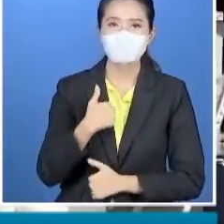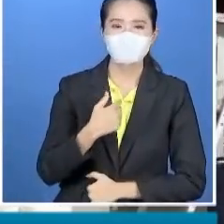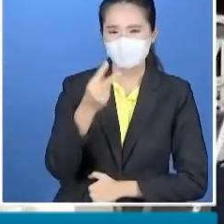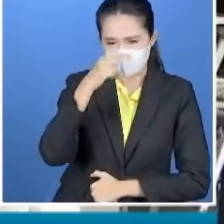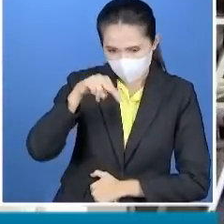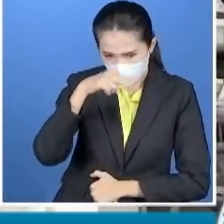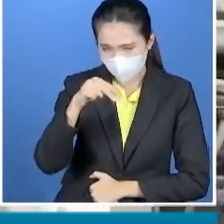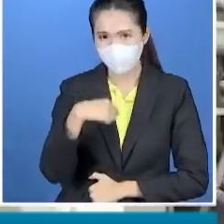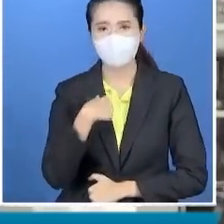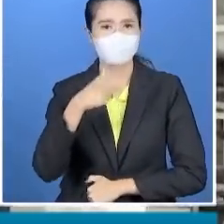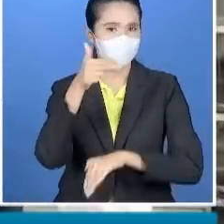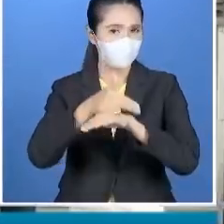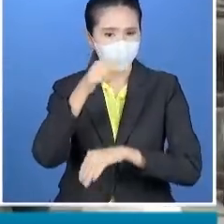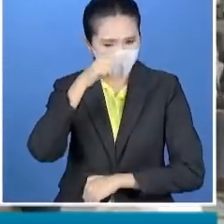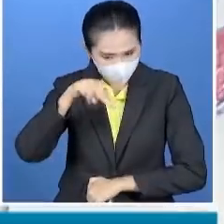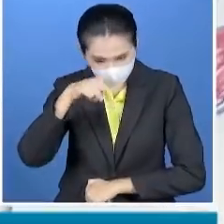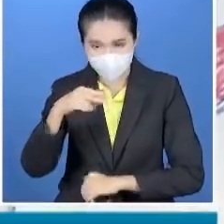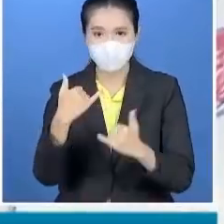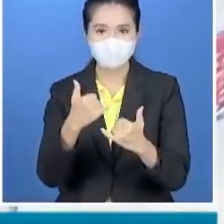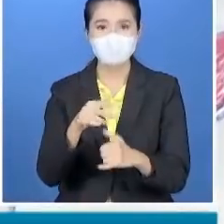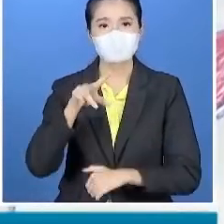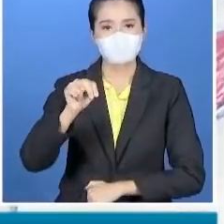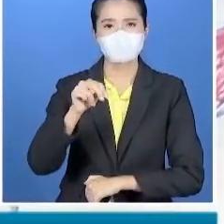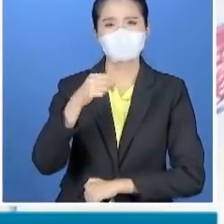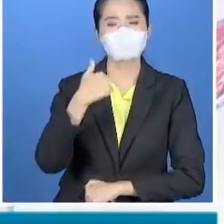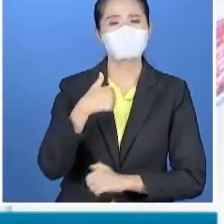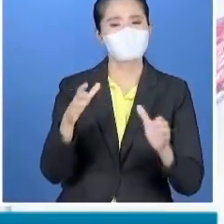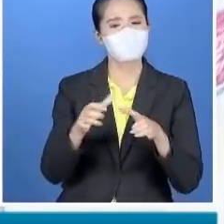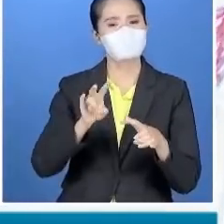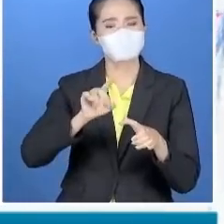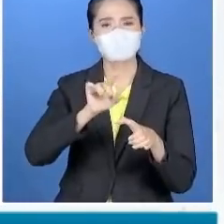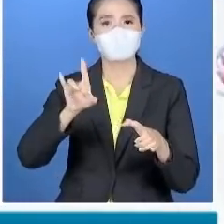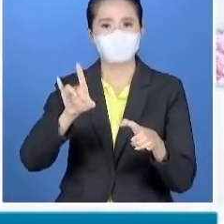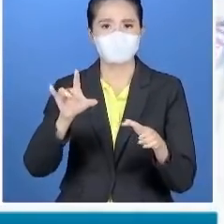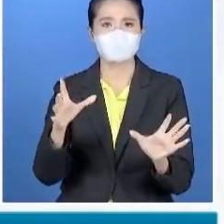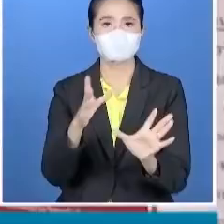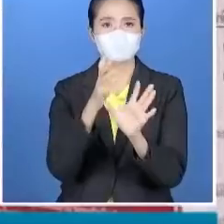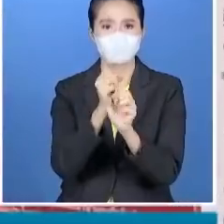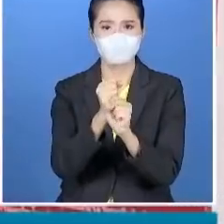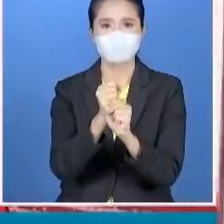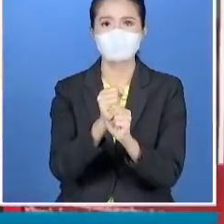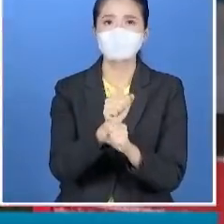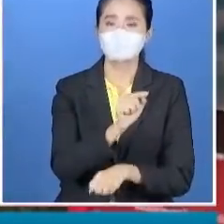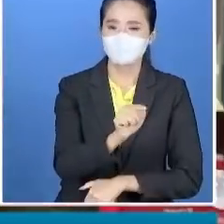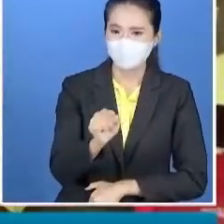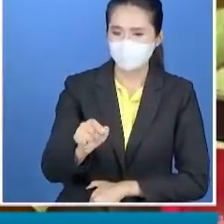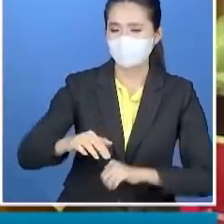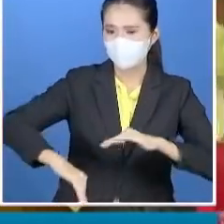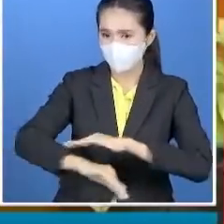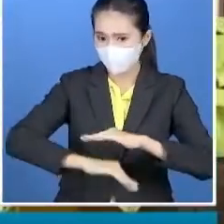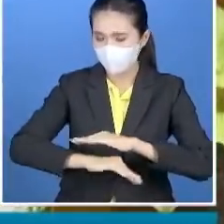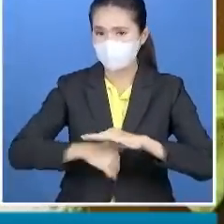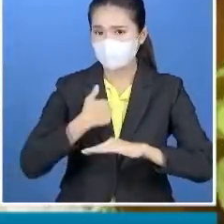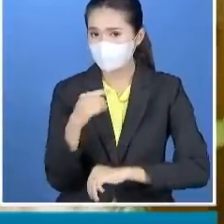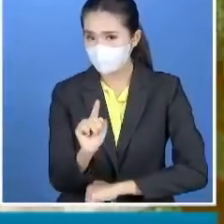ากล้องวงจรปิดริมเจ้าพระยาเนี่ยจะนัดคุยกัน 7-8 คนนี่แหละมาสรุปภาพรวมว่าแต่ละคนมีข้อมูลมีหลัก